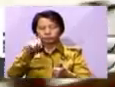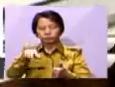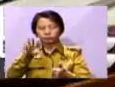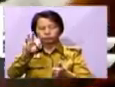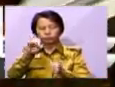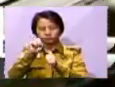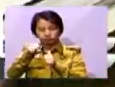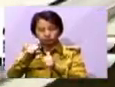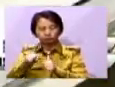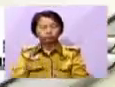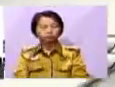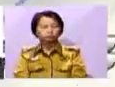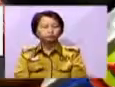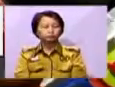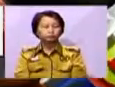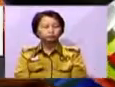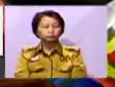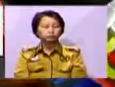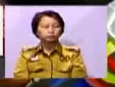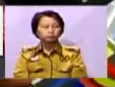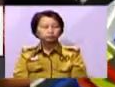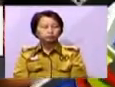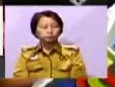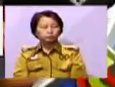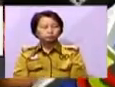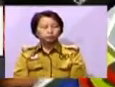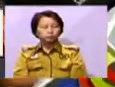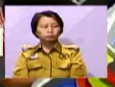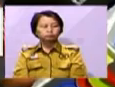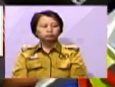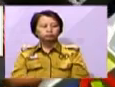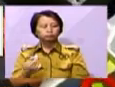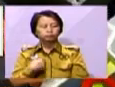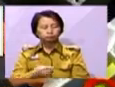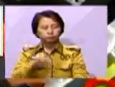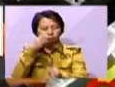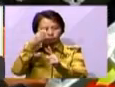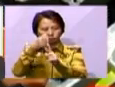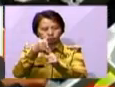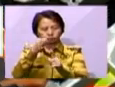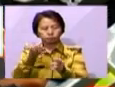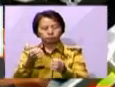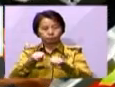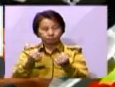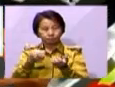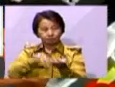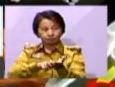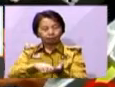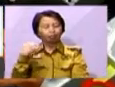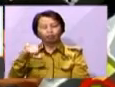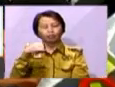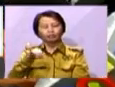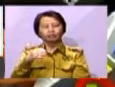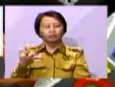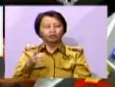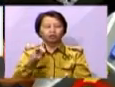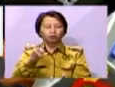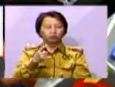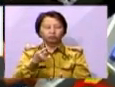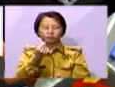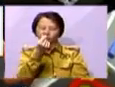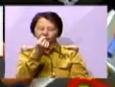1:01.889 saat. Saya tak sangka saya dapat emas ni, walaupun saya target untuk pecah rekod tapi tak dapat. Hanya